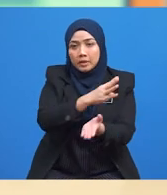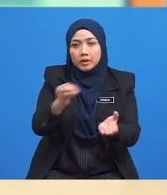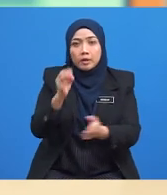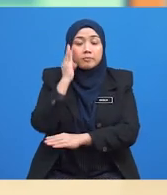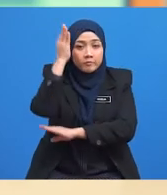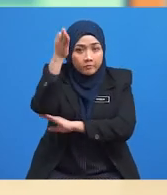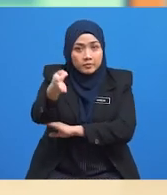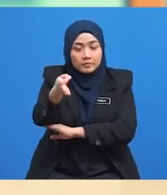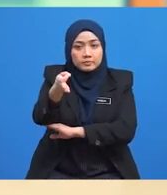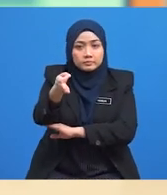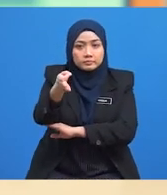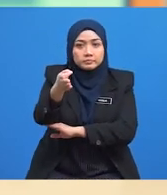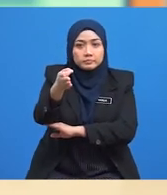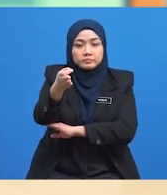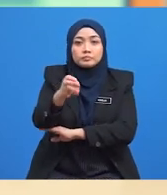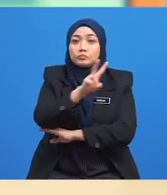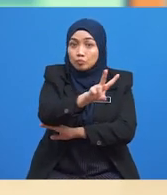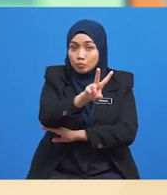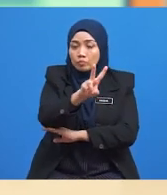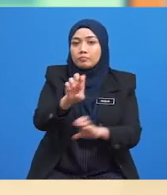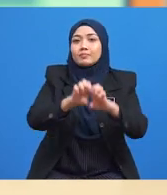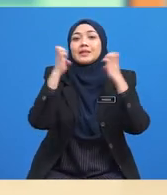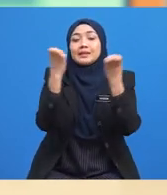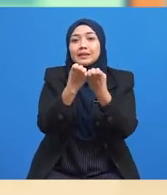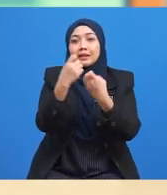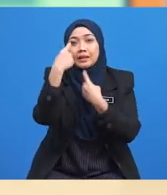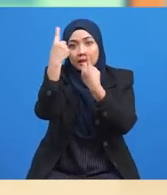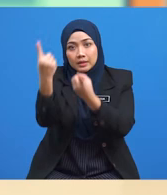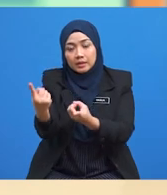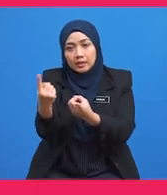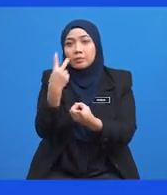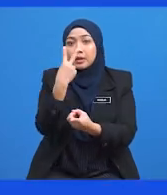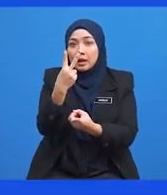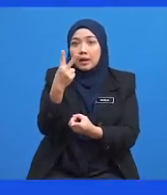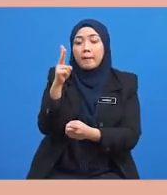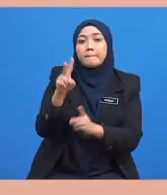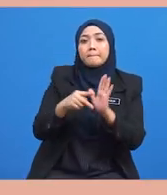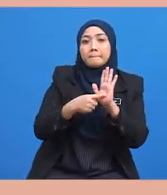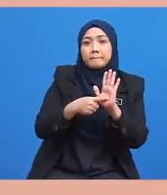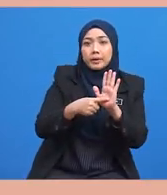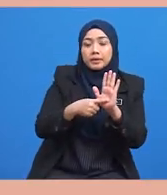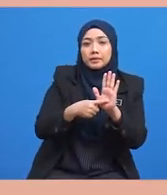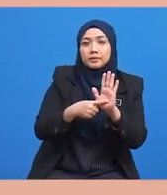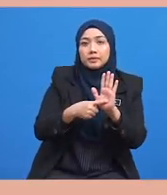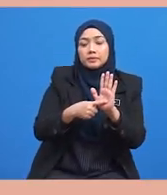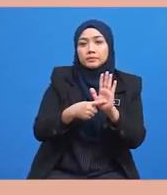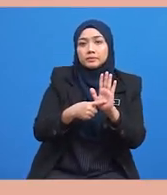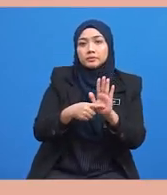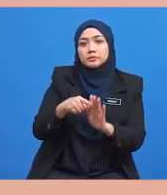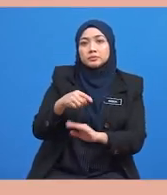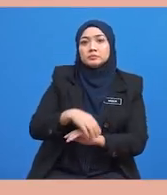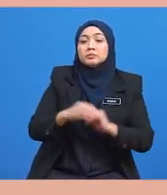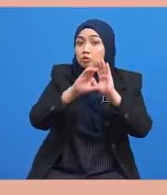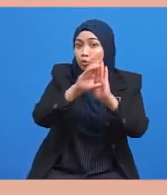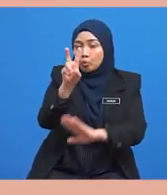mentafsir serakan dua set data berdasarkan plot titik. Mari kita teliti pula rajah